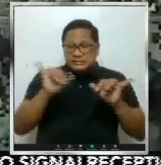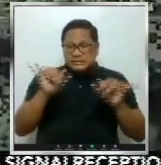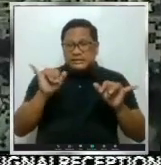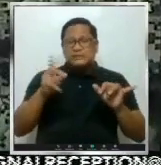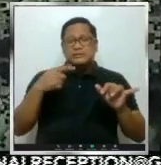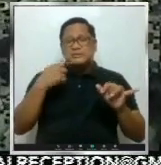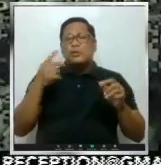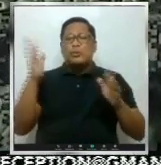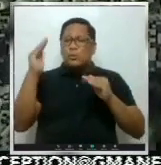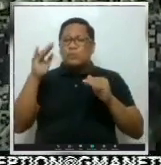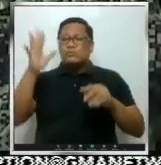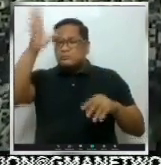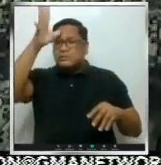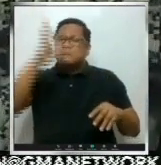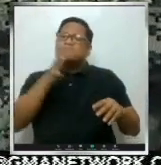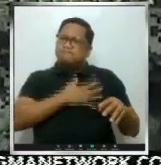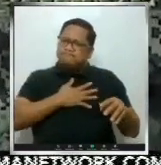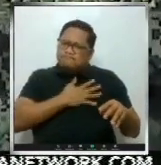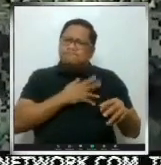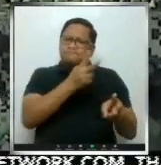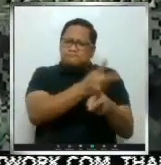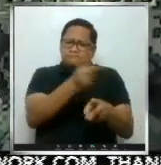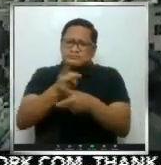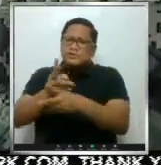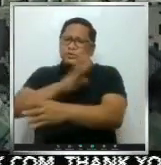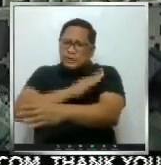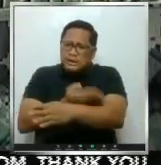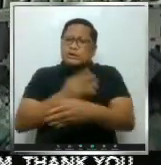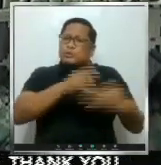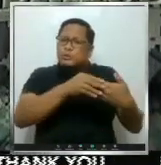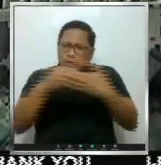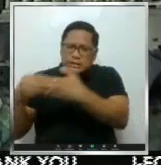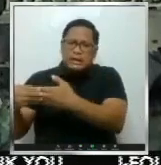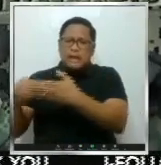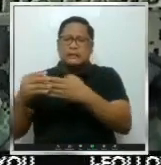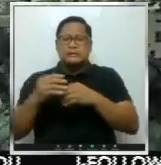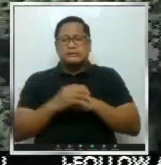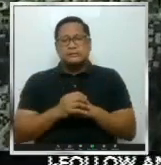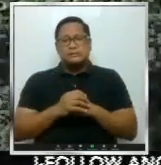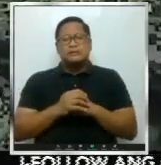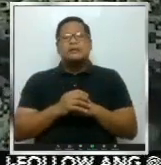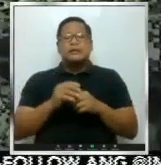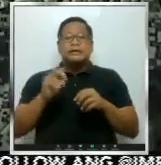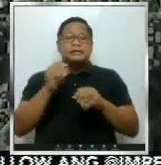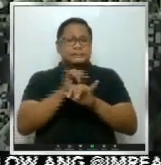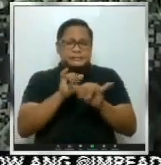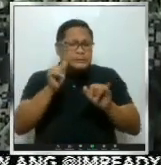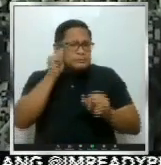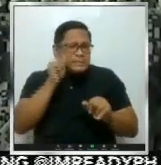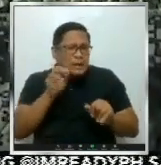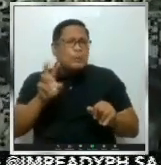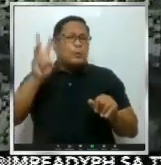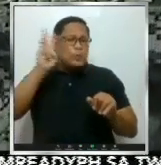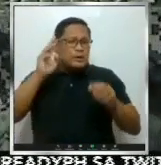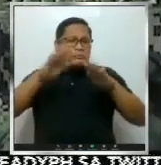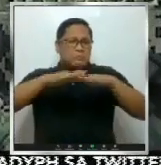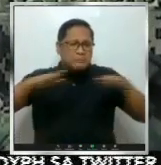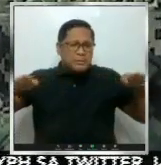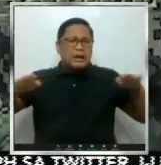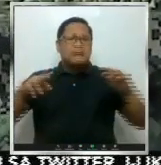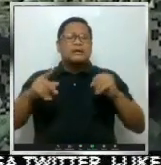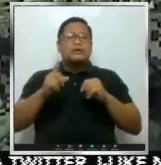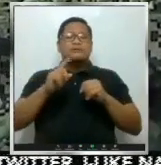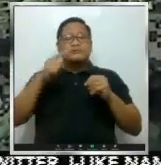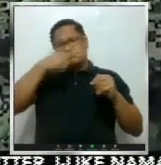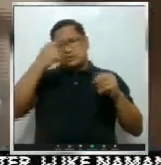mga magulang, bantayan natin ang mga anak natin, i-guide natin sila, i-open natin yung mind nila na malaki yung risk sa paggamit